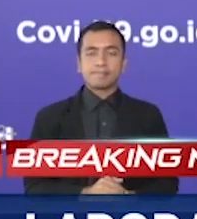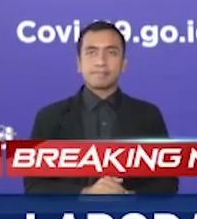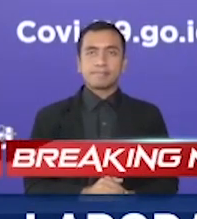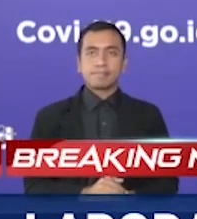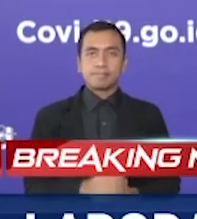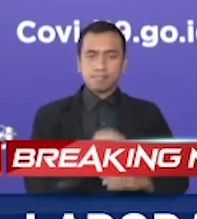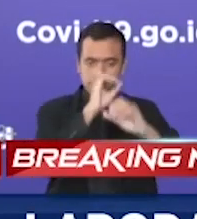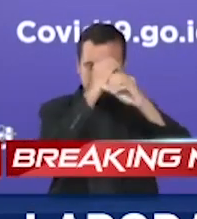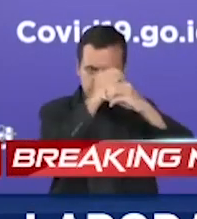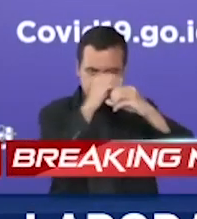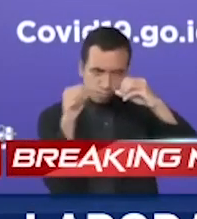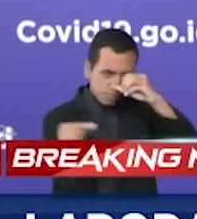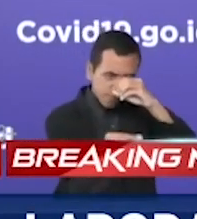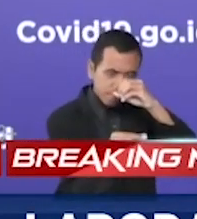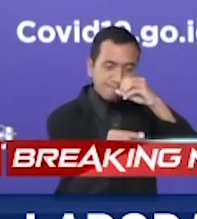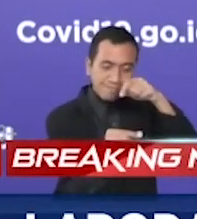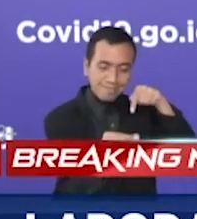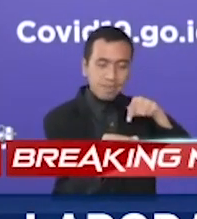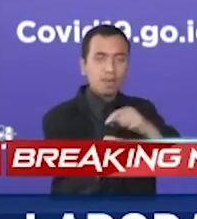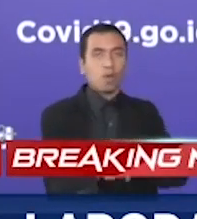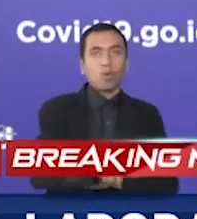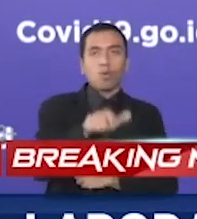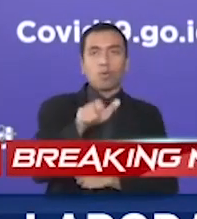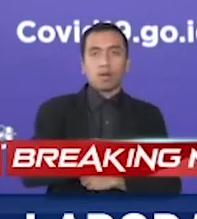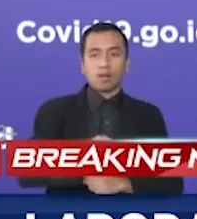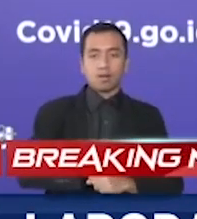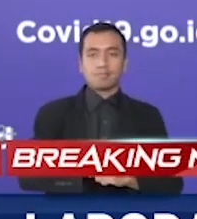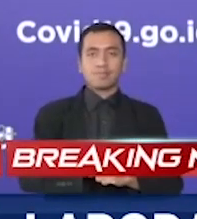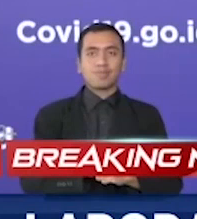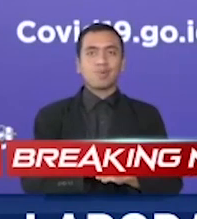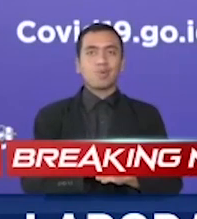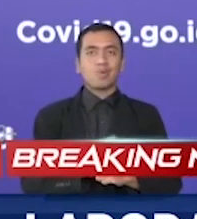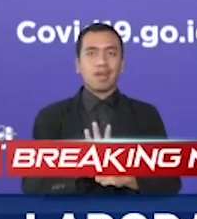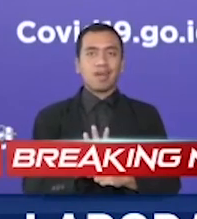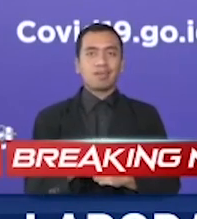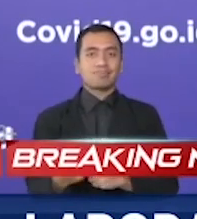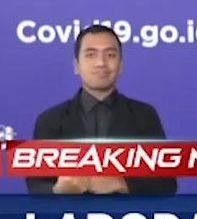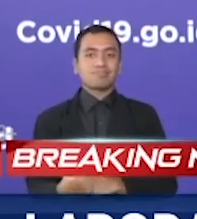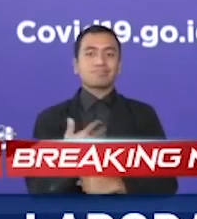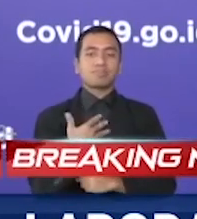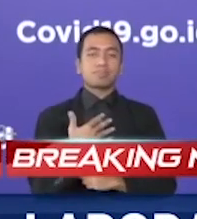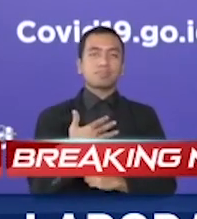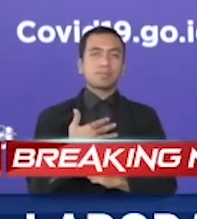kenaikan pasien konfirmasi copied